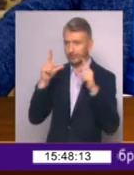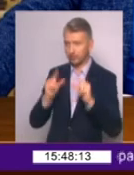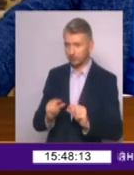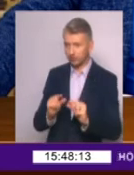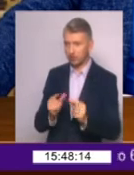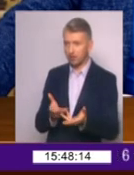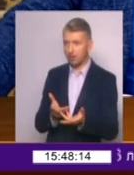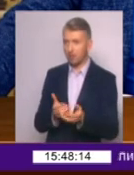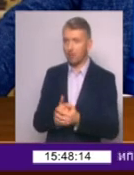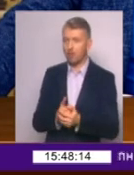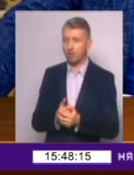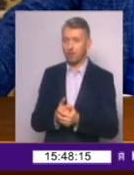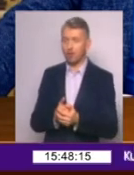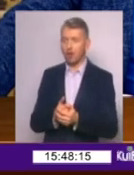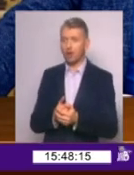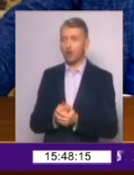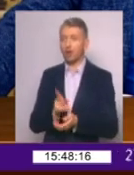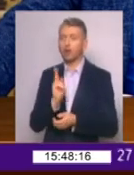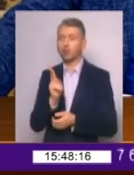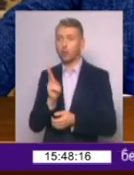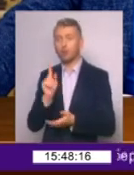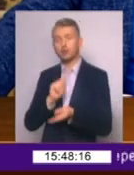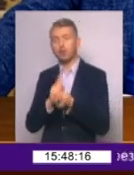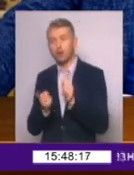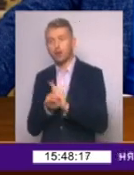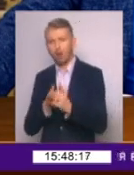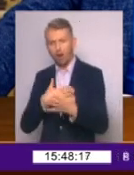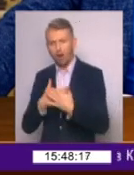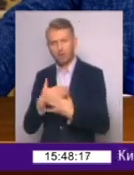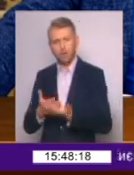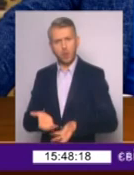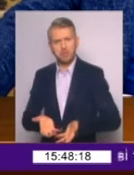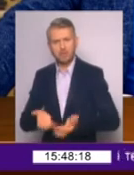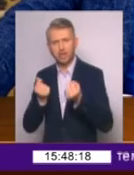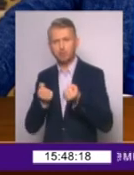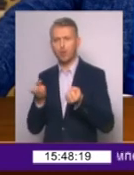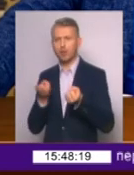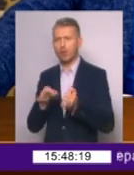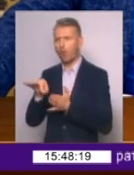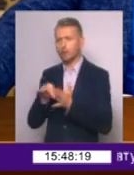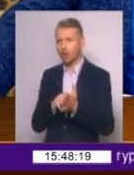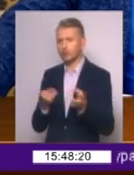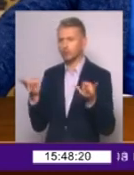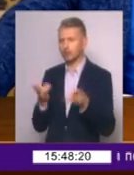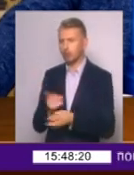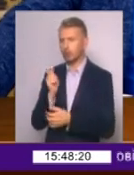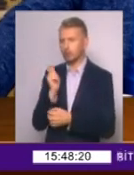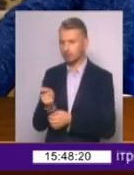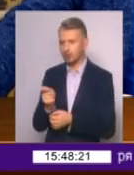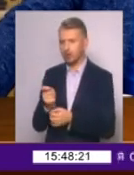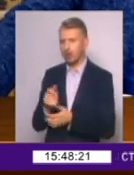з поняття комунальної власності в місті. А хтось навпаки активно підтримує, говорить про те, що навіть одразу потрібно далі